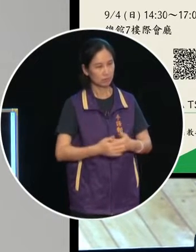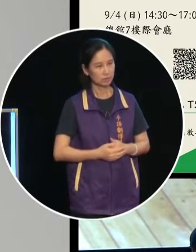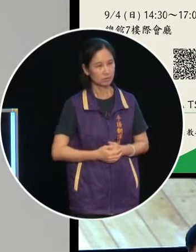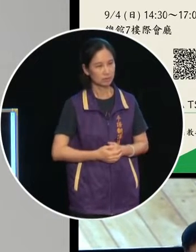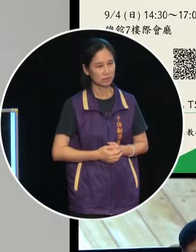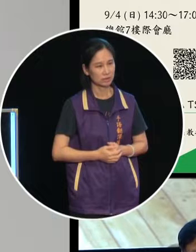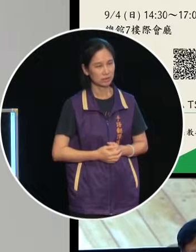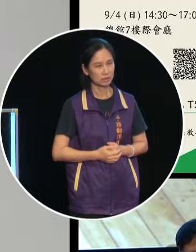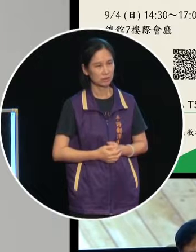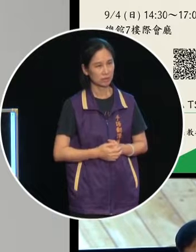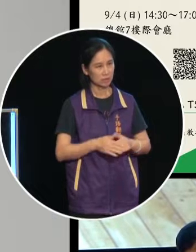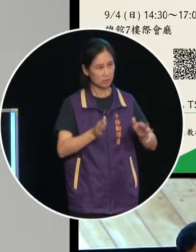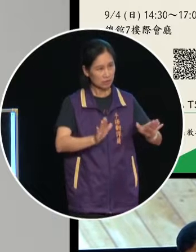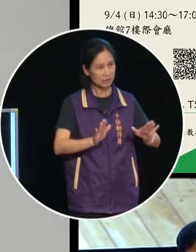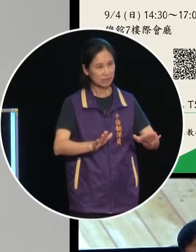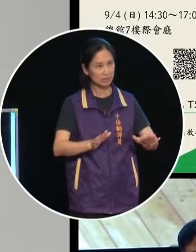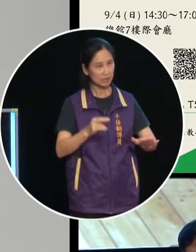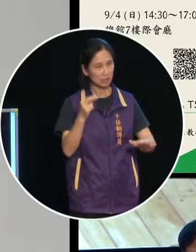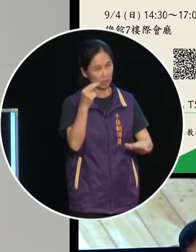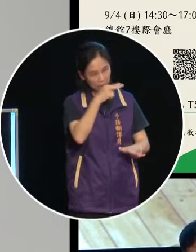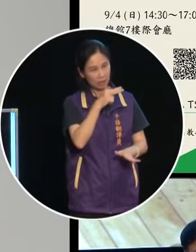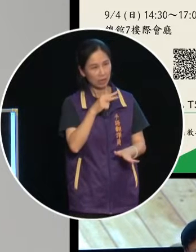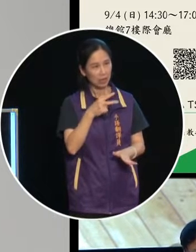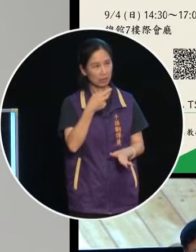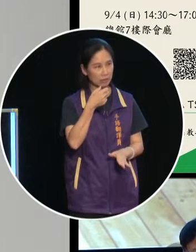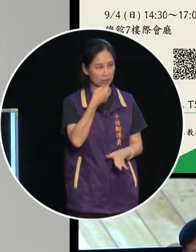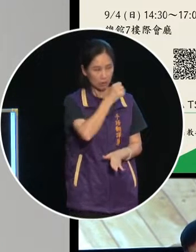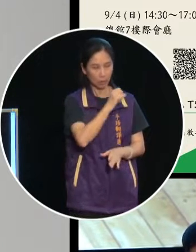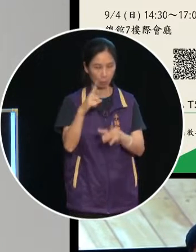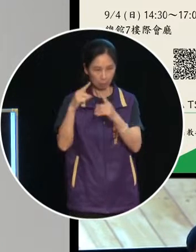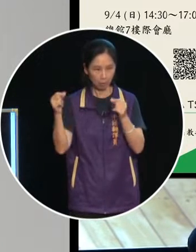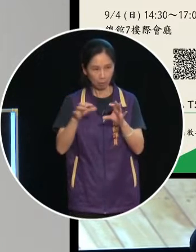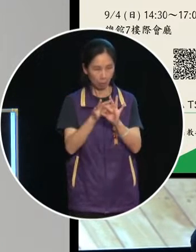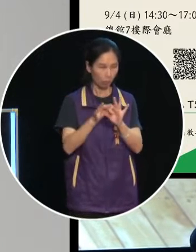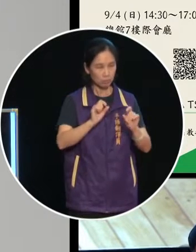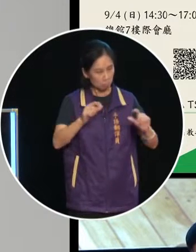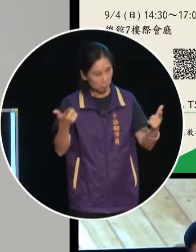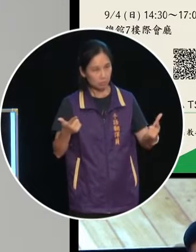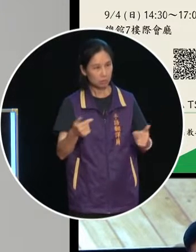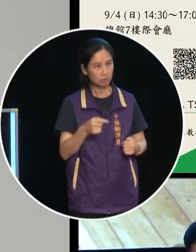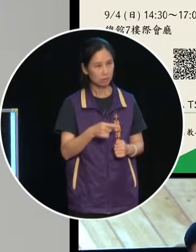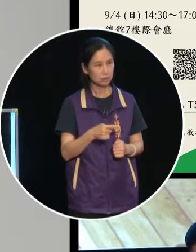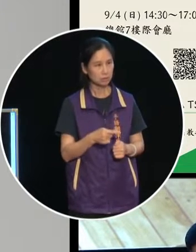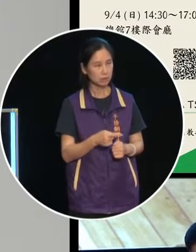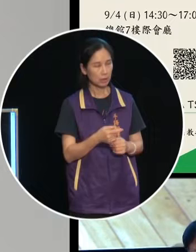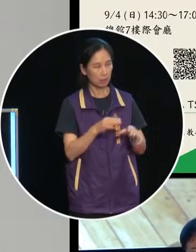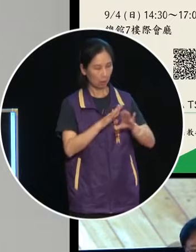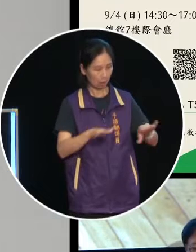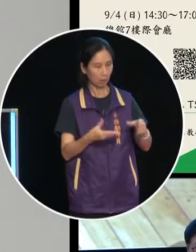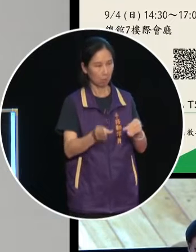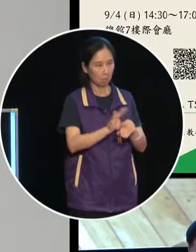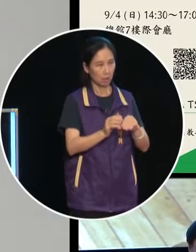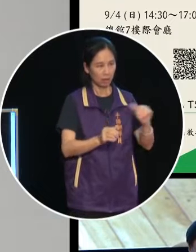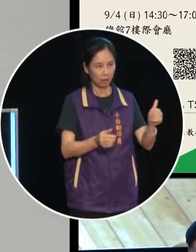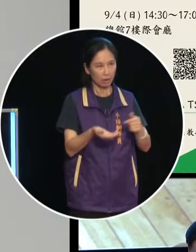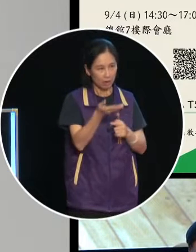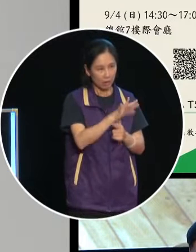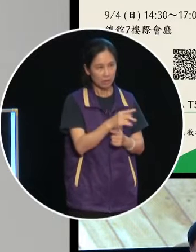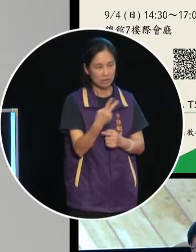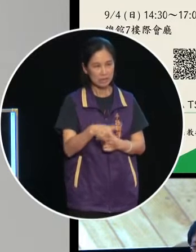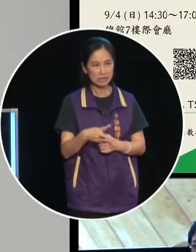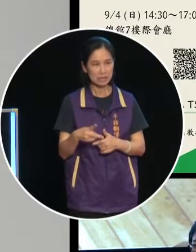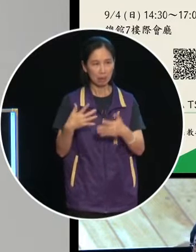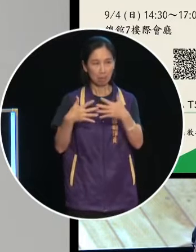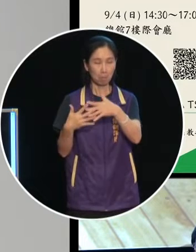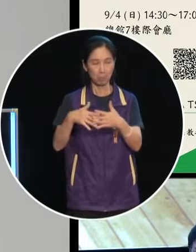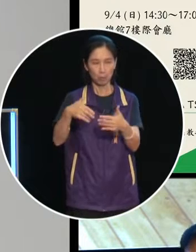那么今天看见不一样的台日关系，安倍叔叔与佩洛西访问大杰米。这个大